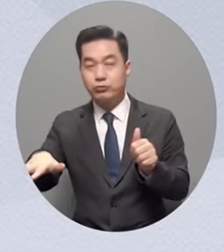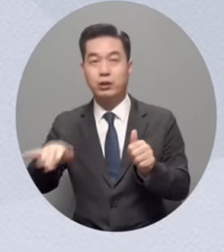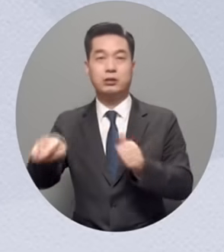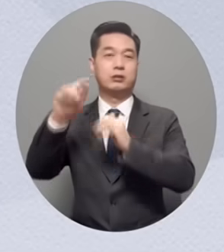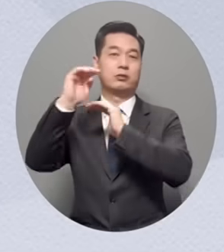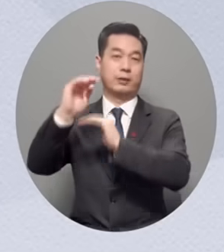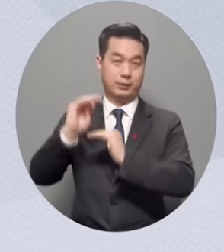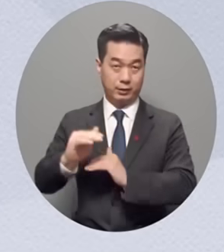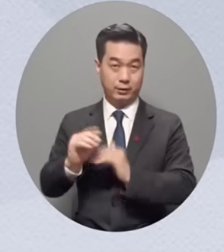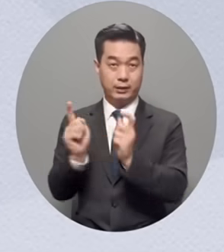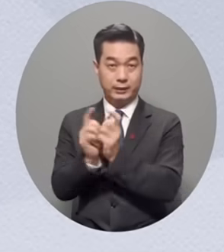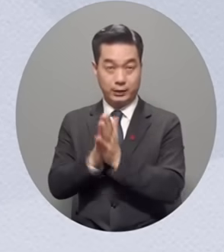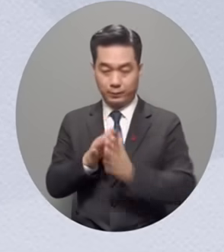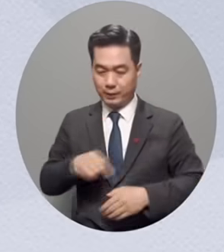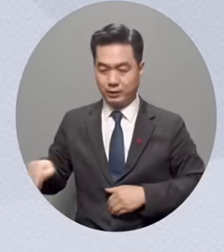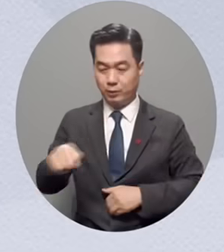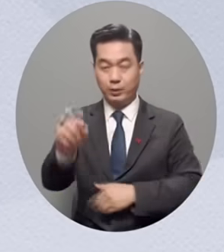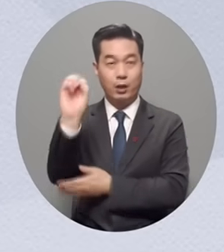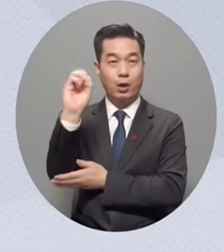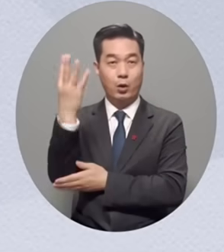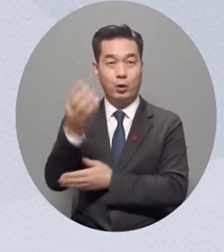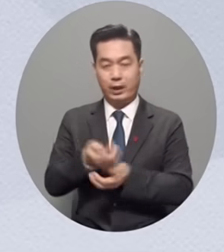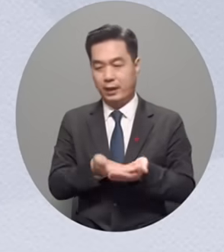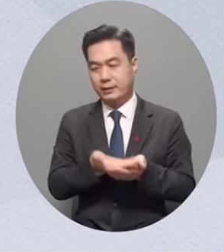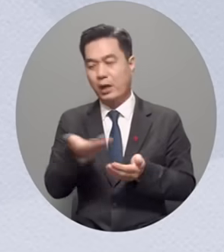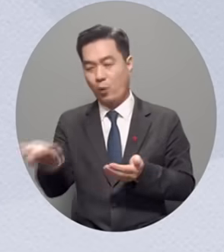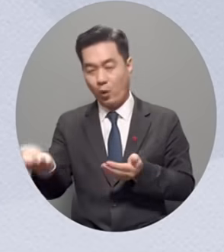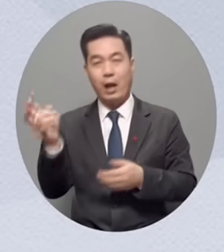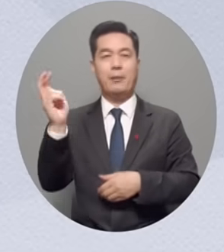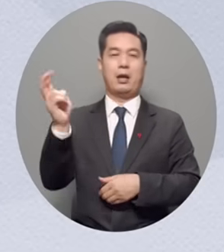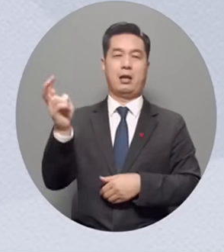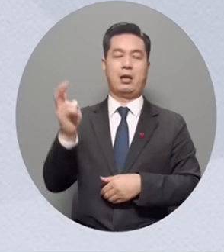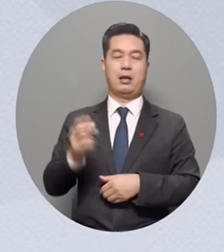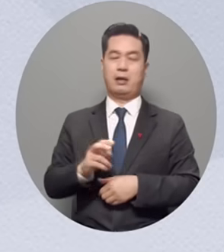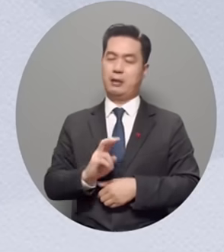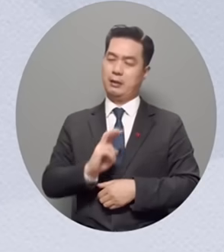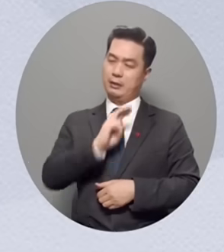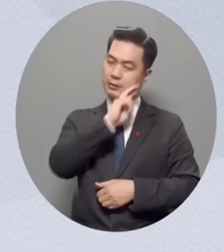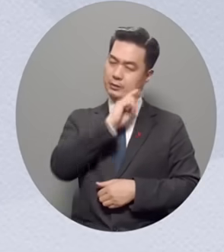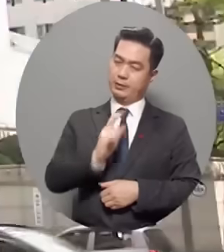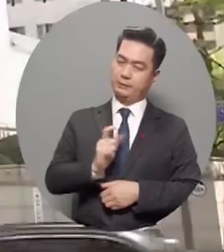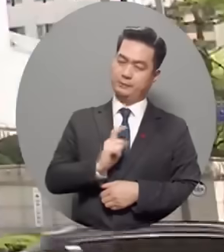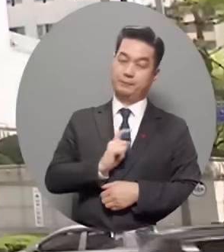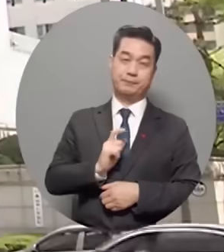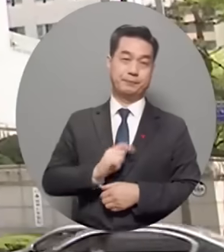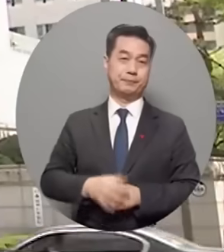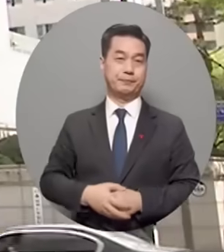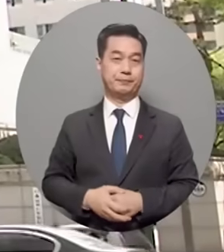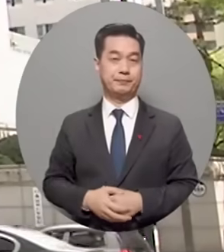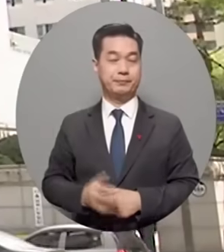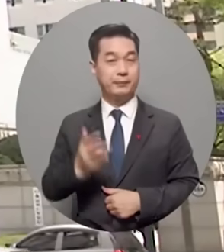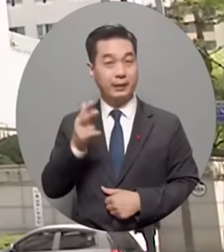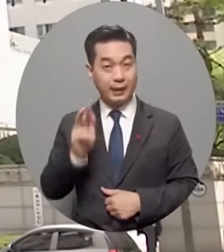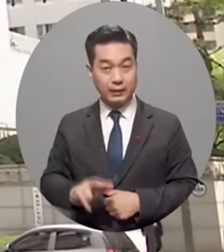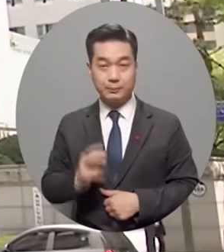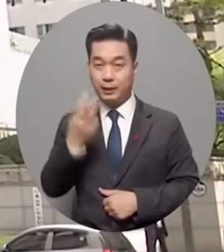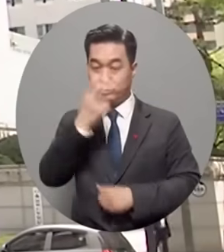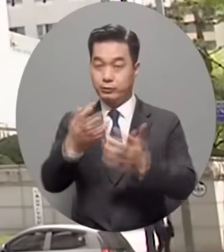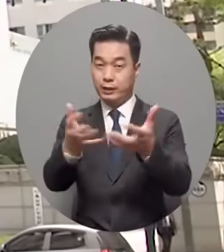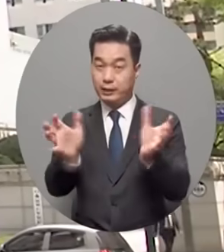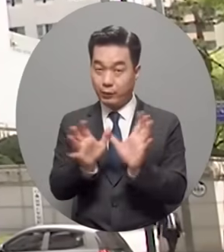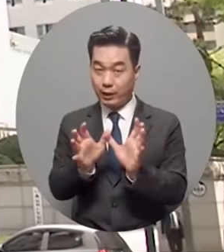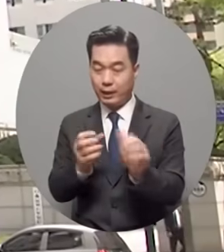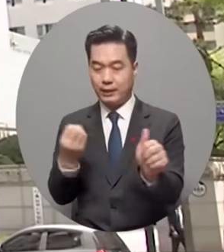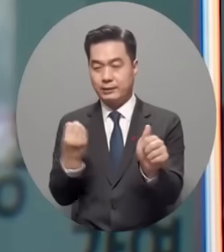과정에서 직간접적으로 언론에 제공한 것으로 강하게 추정된다는 입장입니다. 하지만 수사기관에